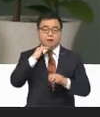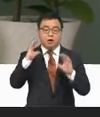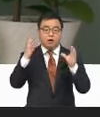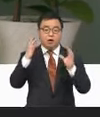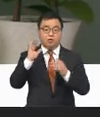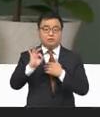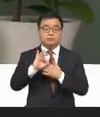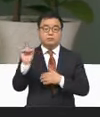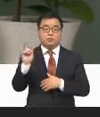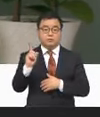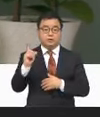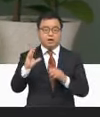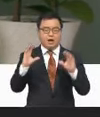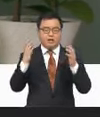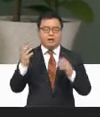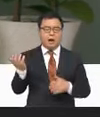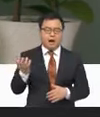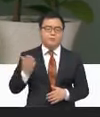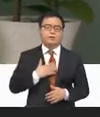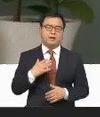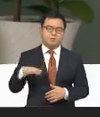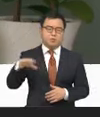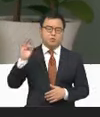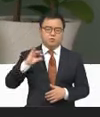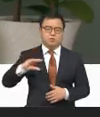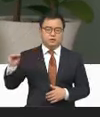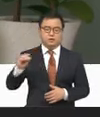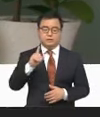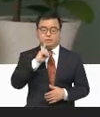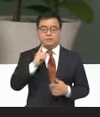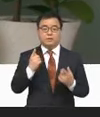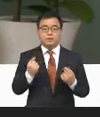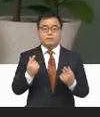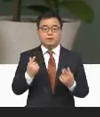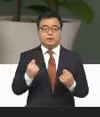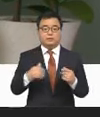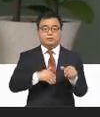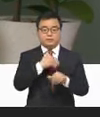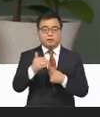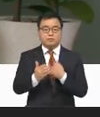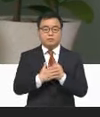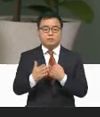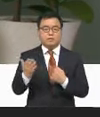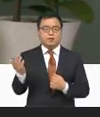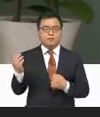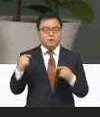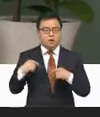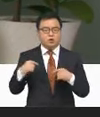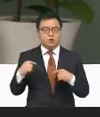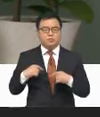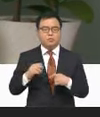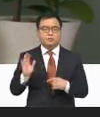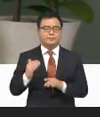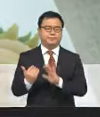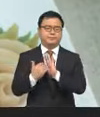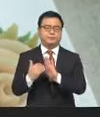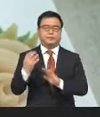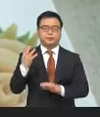아무래도 아이가 아파서 저 갈게요. 그런 사정 때문에 아예 좀 면접조차 보지 않는 곳들이